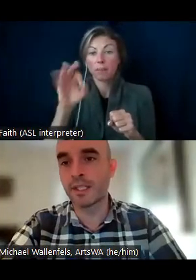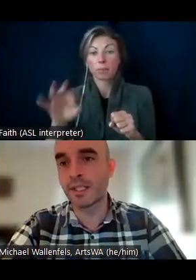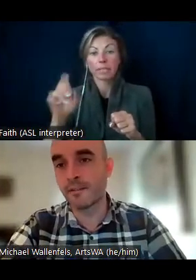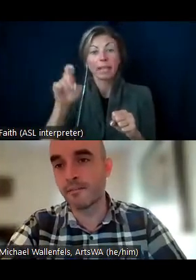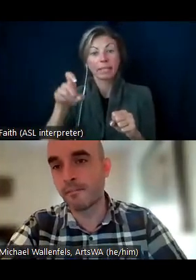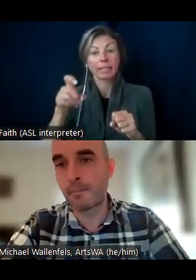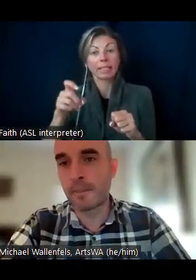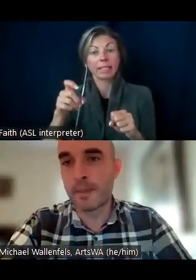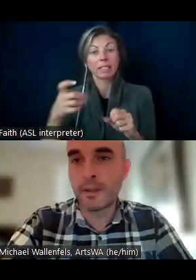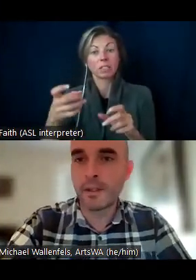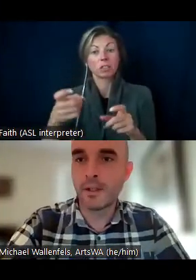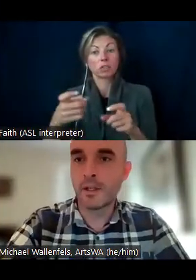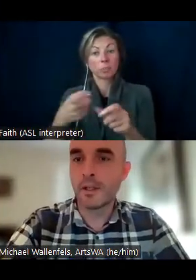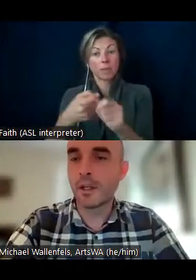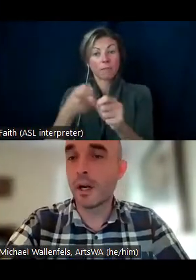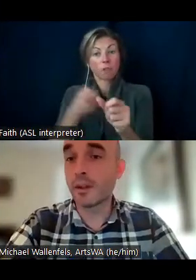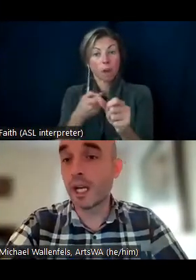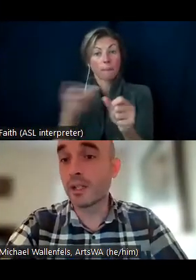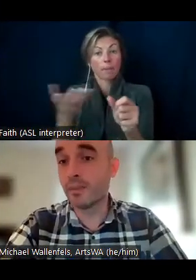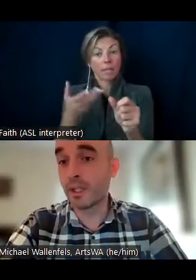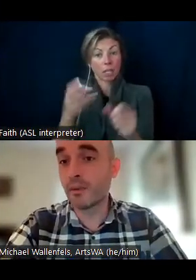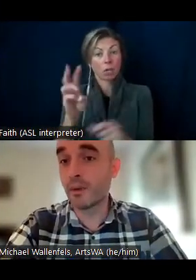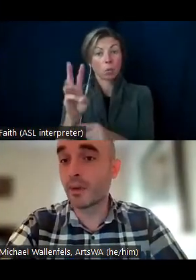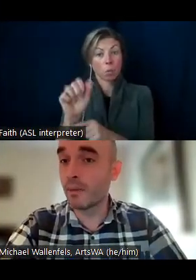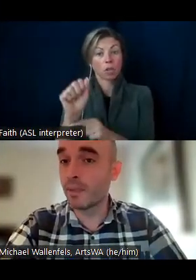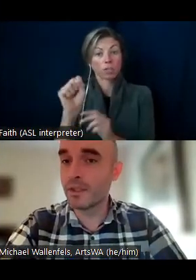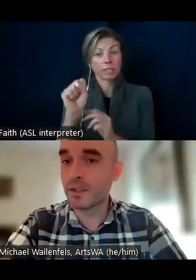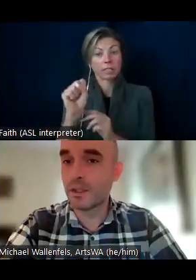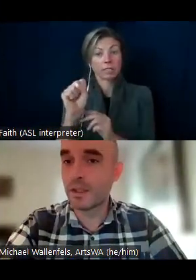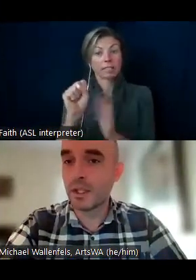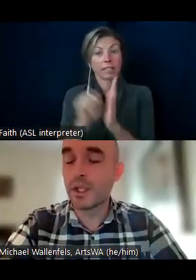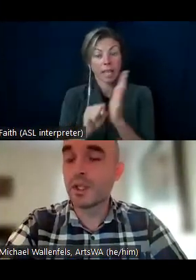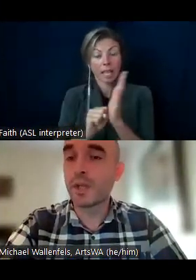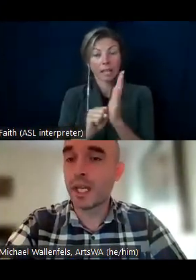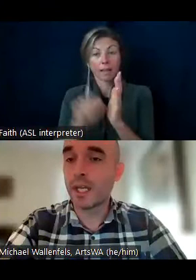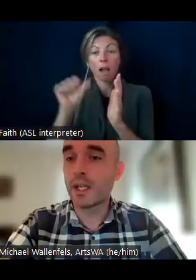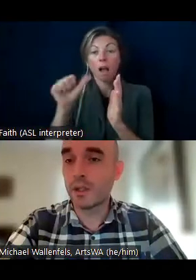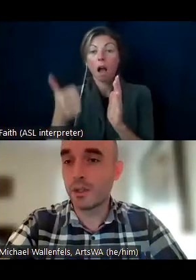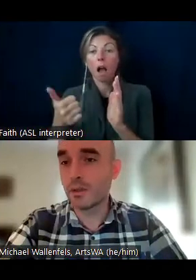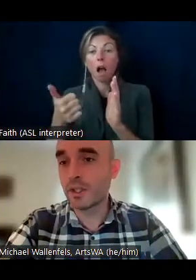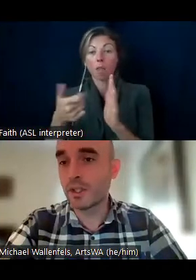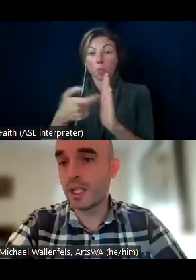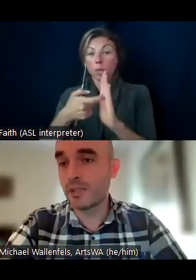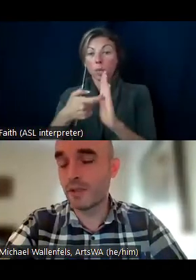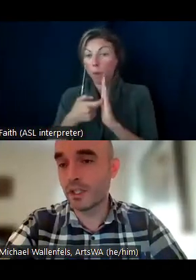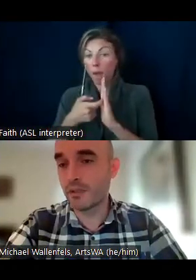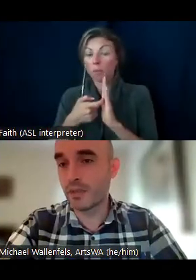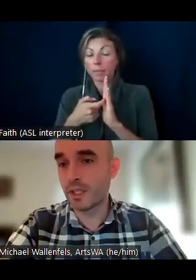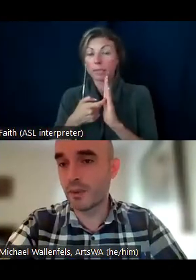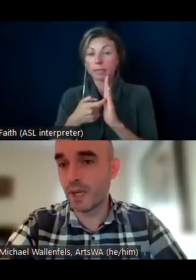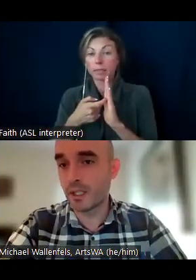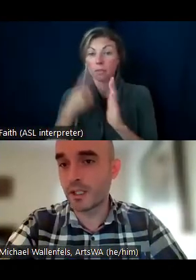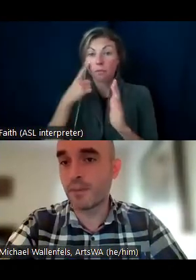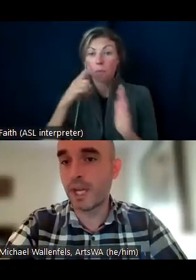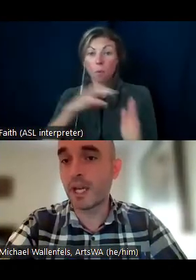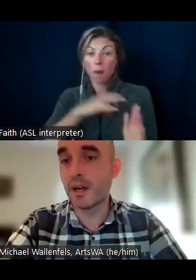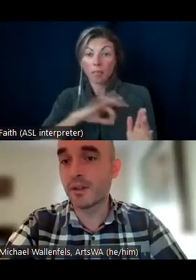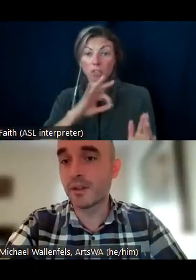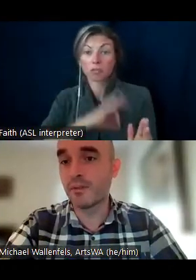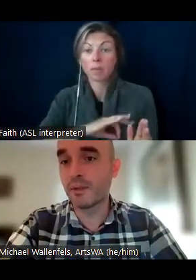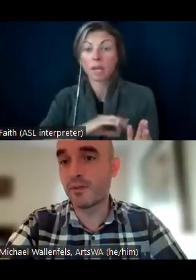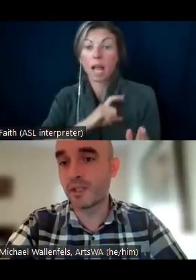최소 51%가 여기 워싱턴 주에서 생성돼야 되고요. 그 다음에 또 기타 자격 대상은